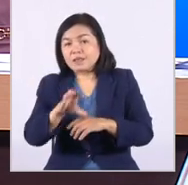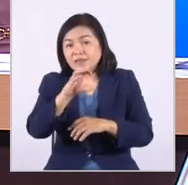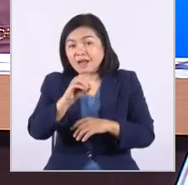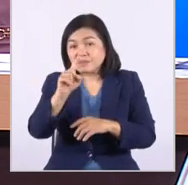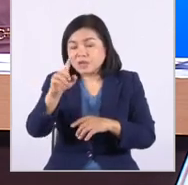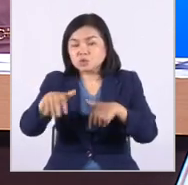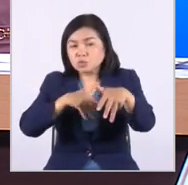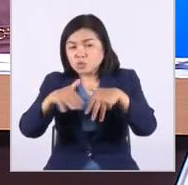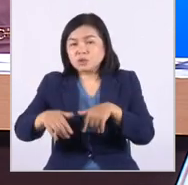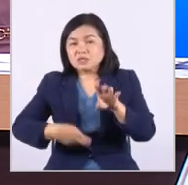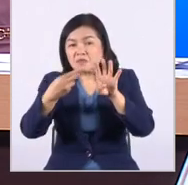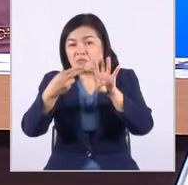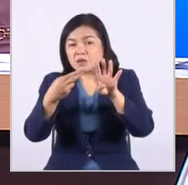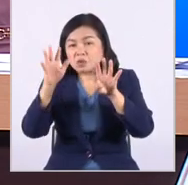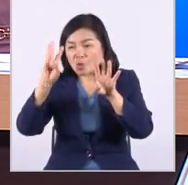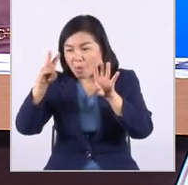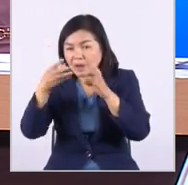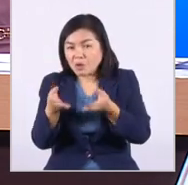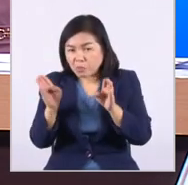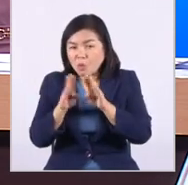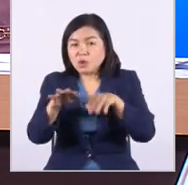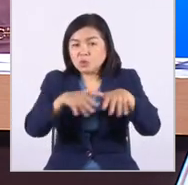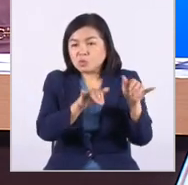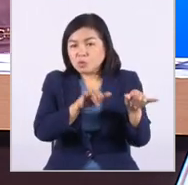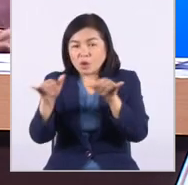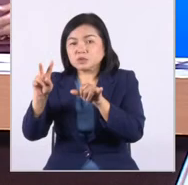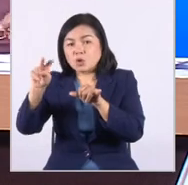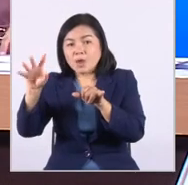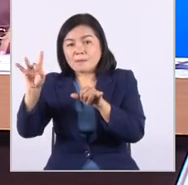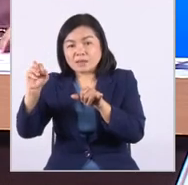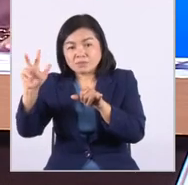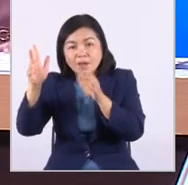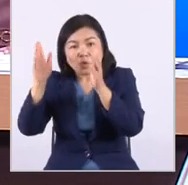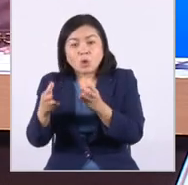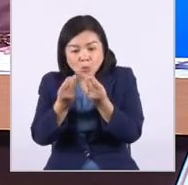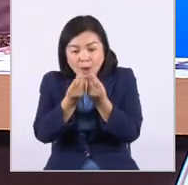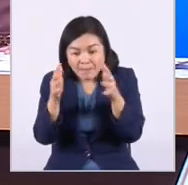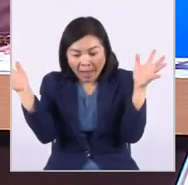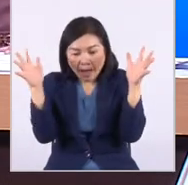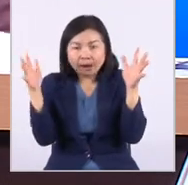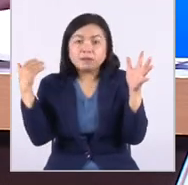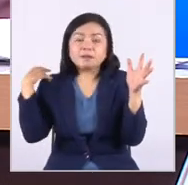ร้อน 46,000 ครัวเรือนมีผู้อพยพ283คน พอแล้วไหม จำนวน หลายเลขไปนะคะ อาจจะไม่เกี่ยว